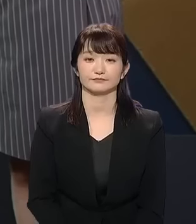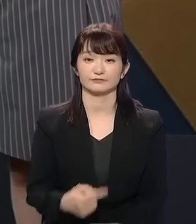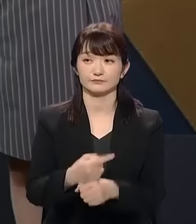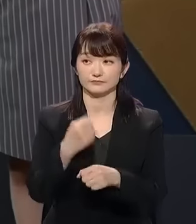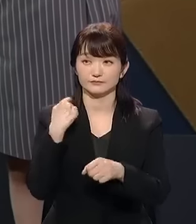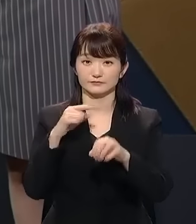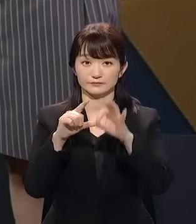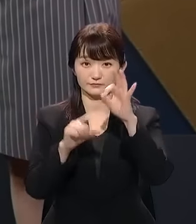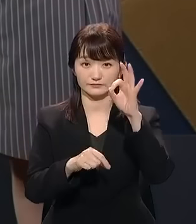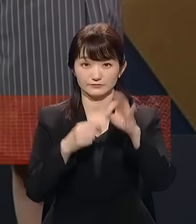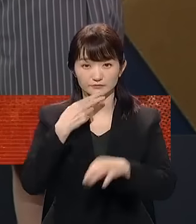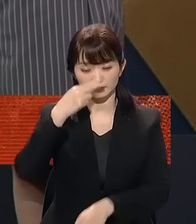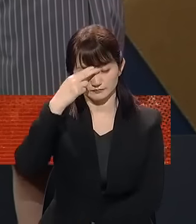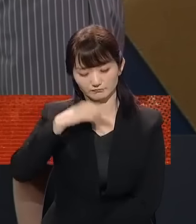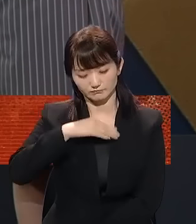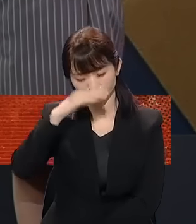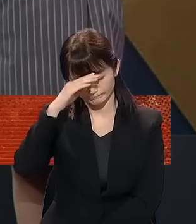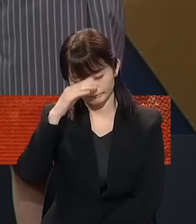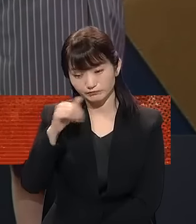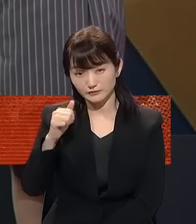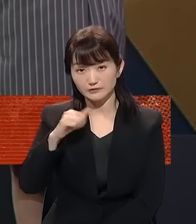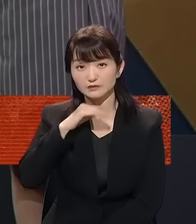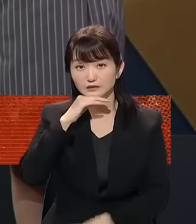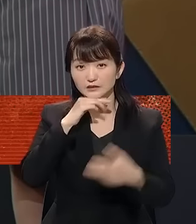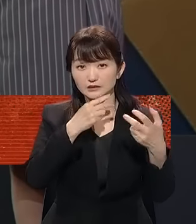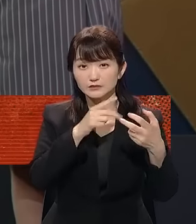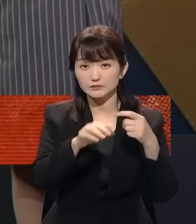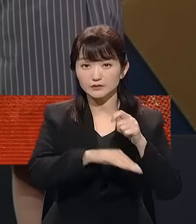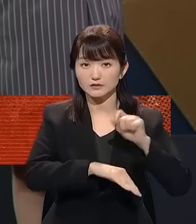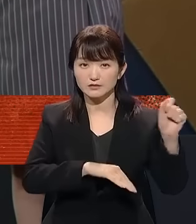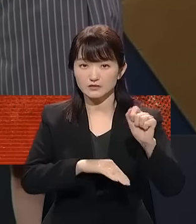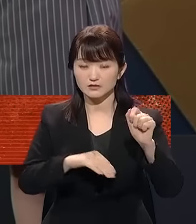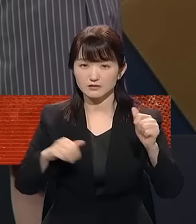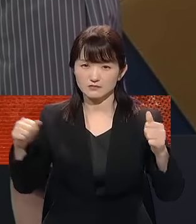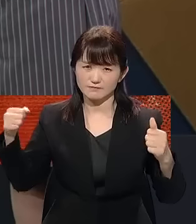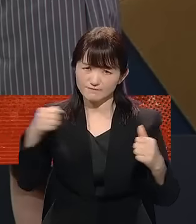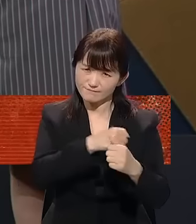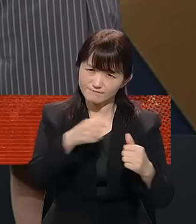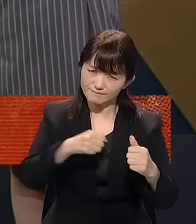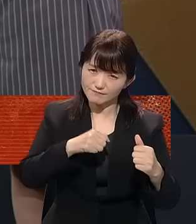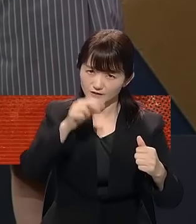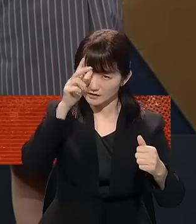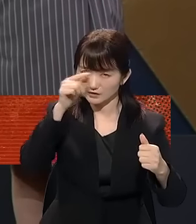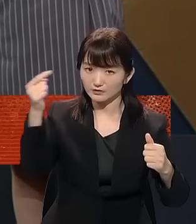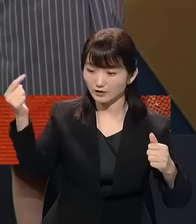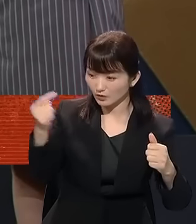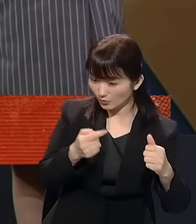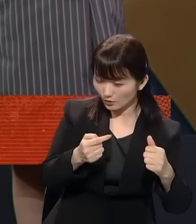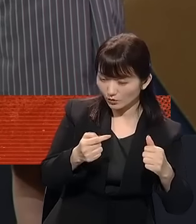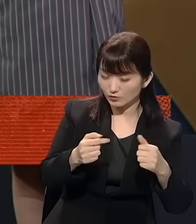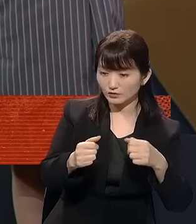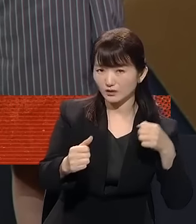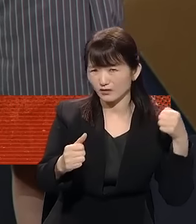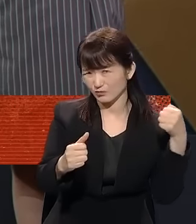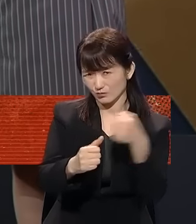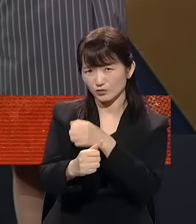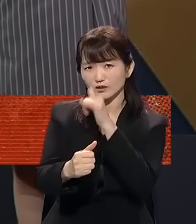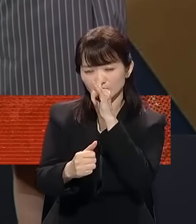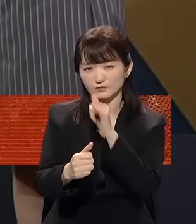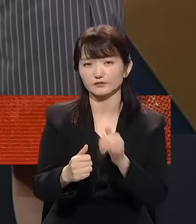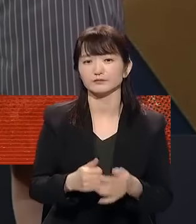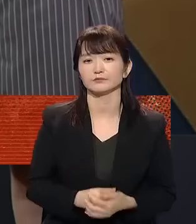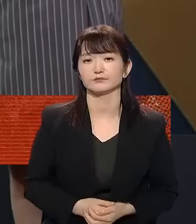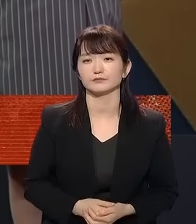지난해 10월 술에 취한 남성이 70대 택시 기사에게 행패를 부리고 출동한 경찰까지 폭행하는 일이